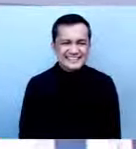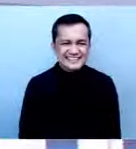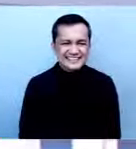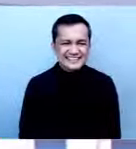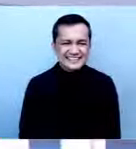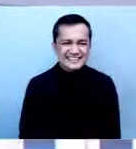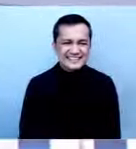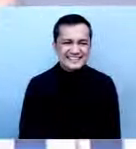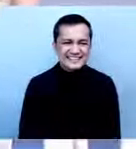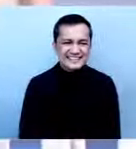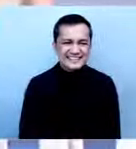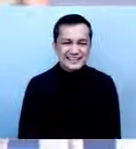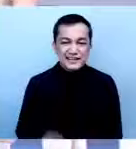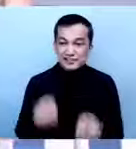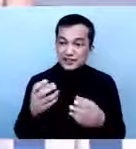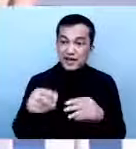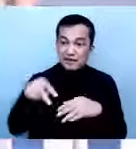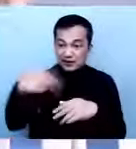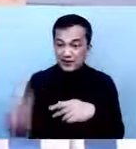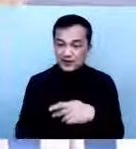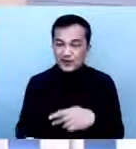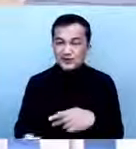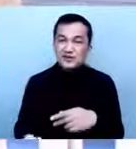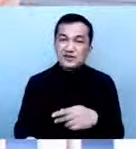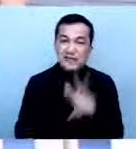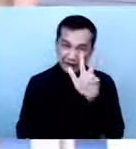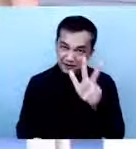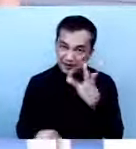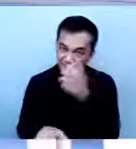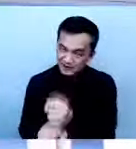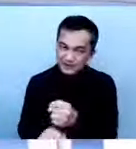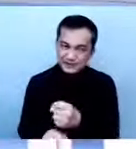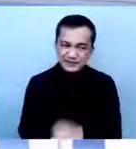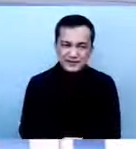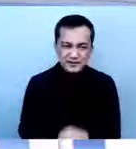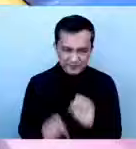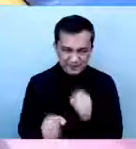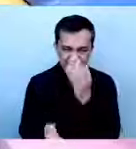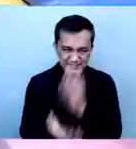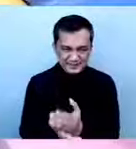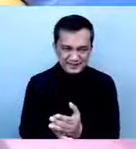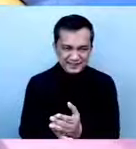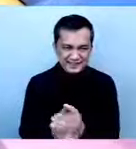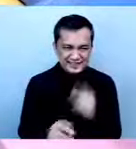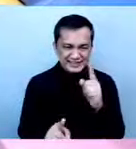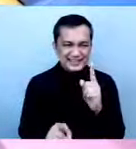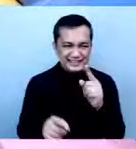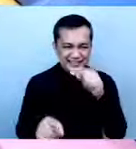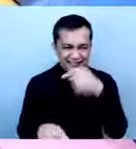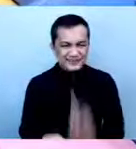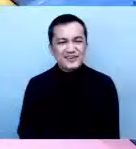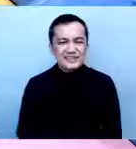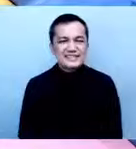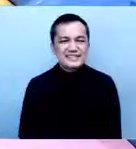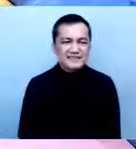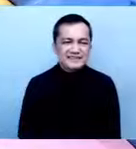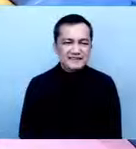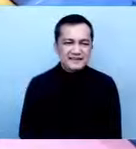Magaling. Ayaw patalo. Hindi ba pwede tumigil ka na lang sa isang nag-fall? Kailangan. Hindi, kasi ayan.